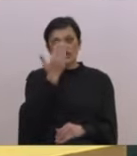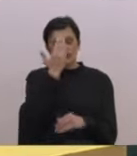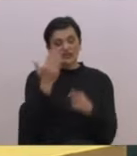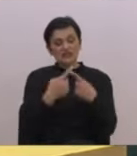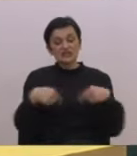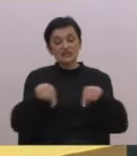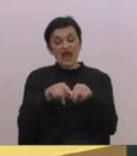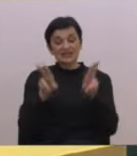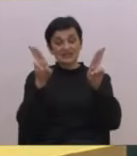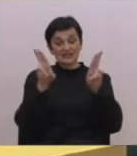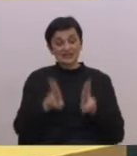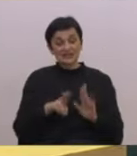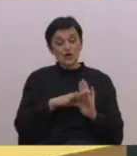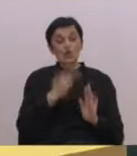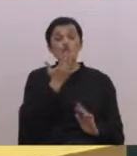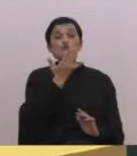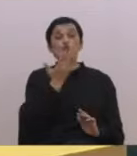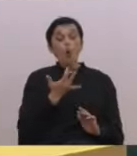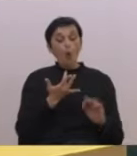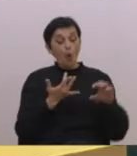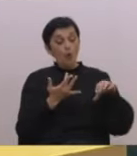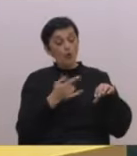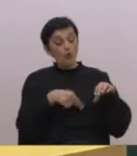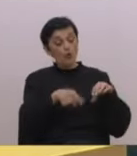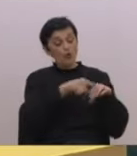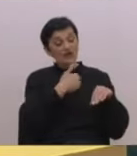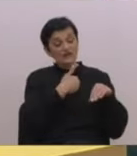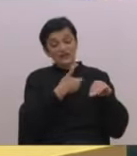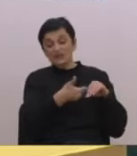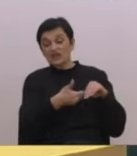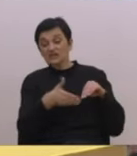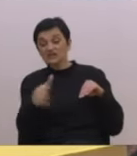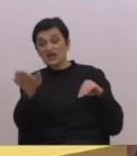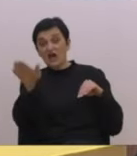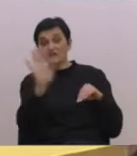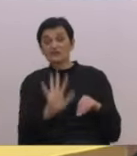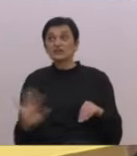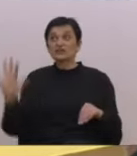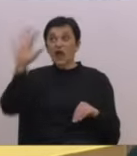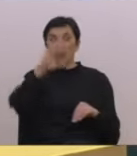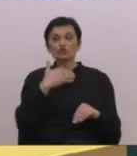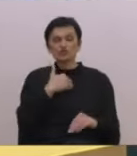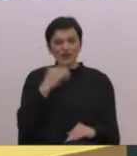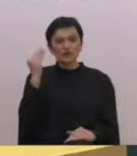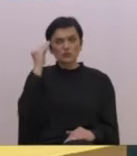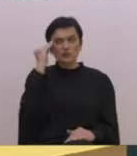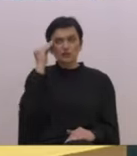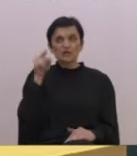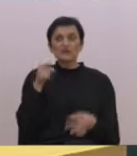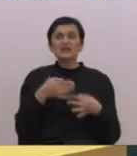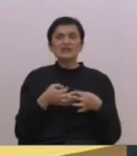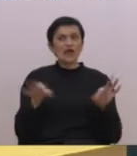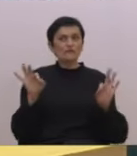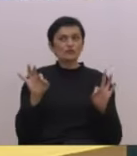საზოგადოებრივი წესრიგიდან, ანუ კომუნიზმიდან, მართლა მინდა რომ წავიდეთ დასავლეთში, რომელიც ჩვენ მიგვაჩნია, რომ